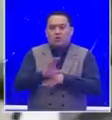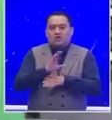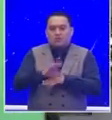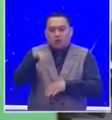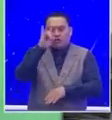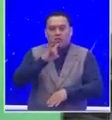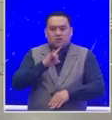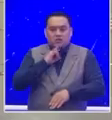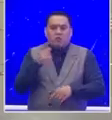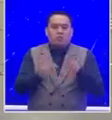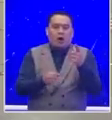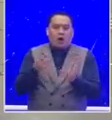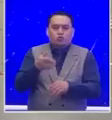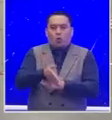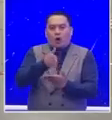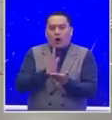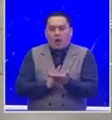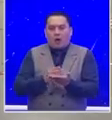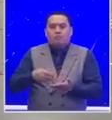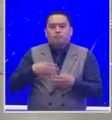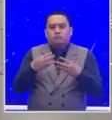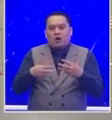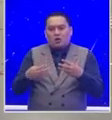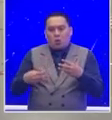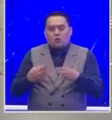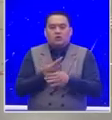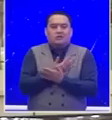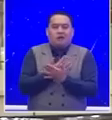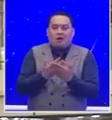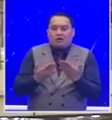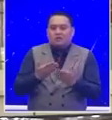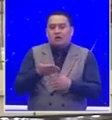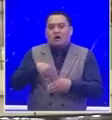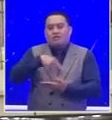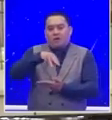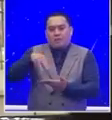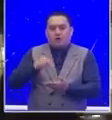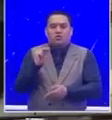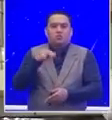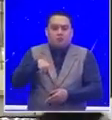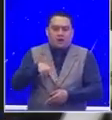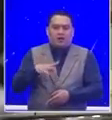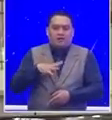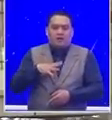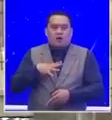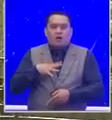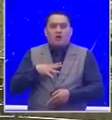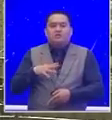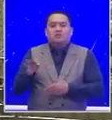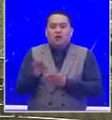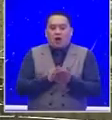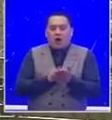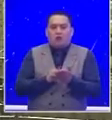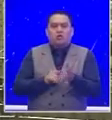производства, включая молочные, хлебобулочные, макаронные и кондитерские изделия. С объявлением режима ЧП в стране люди в буквальном